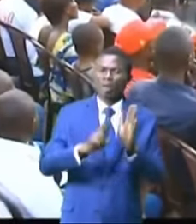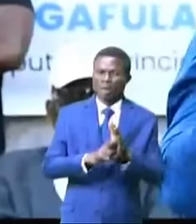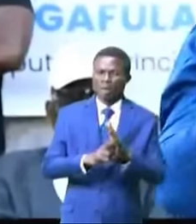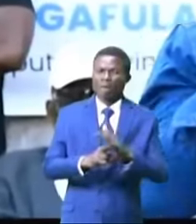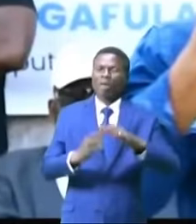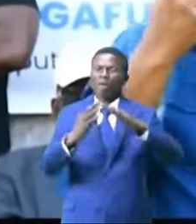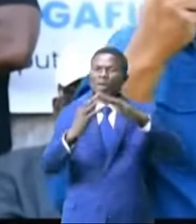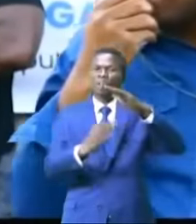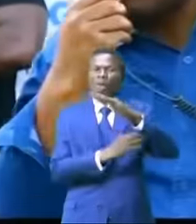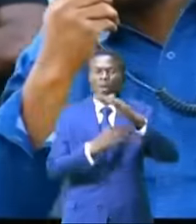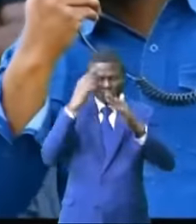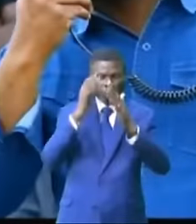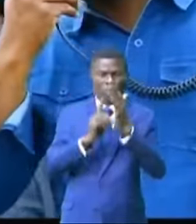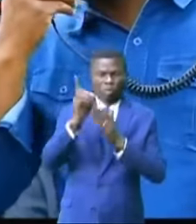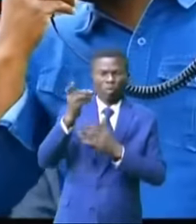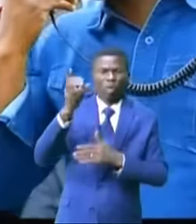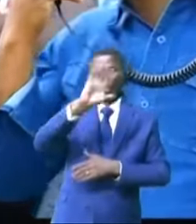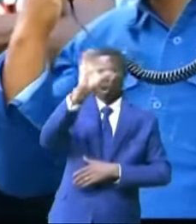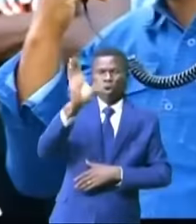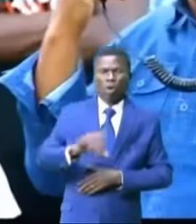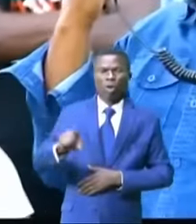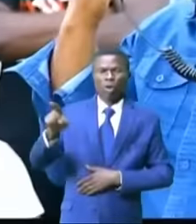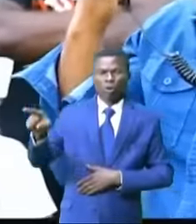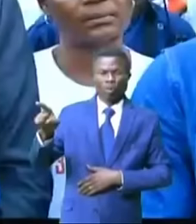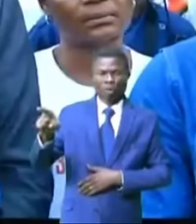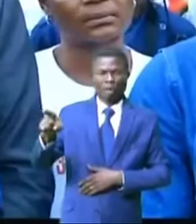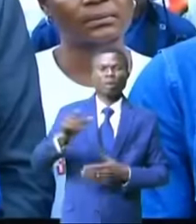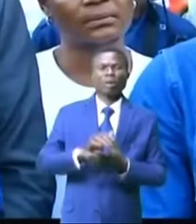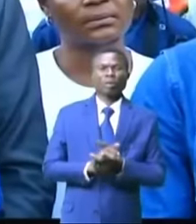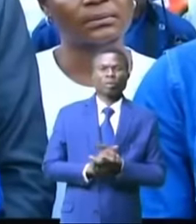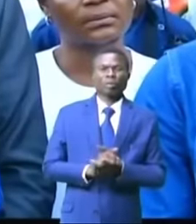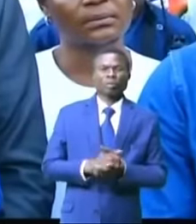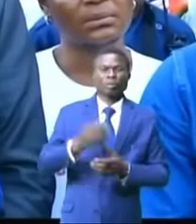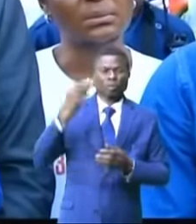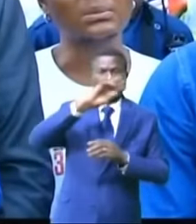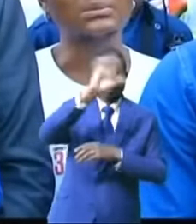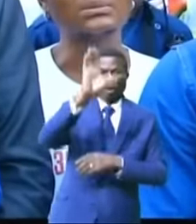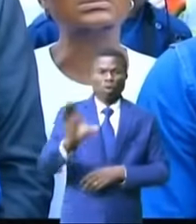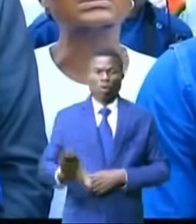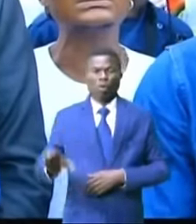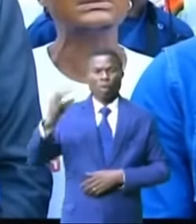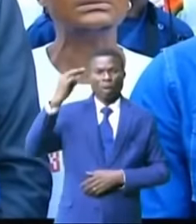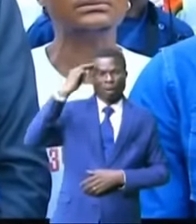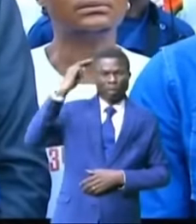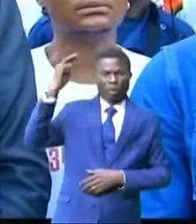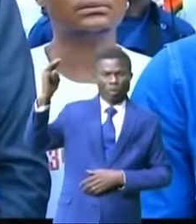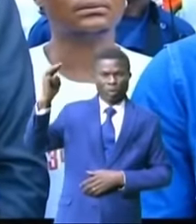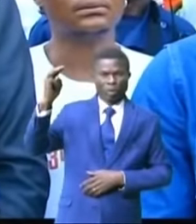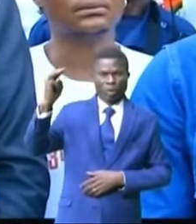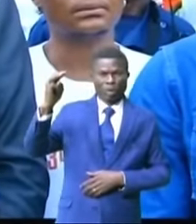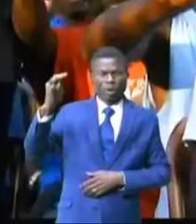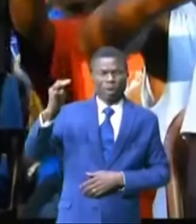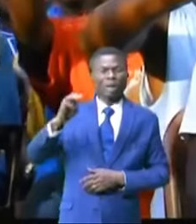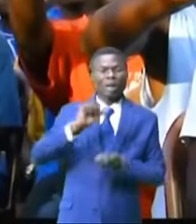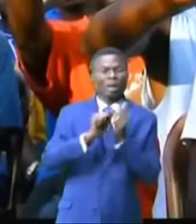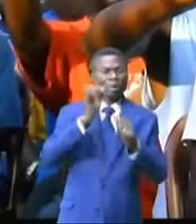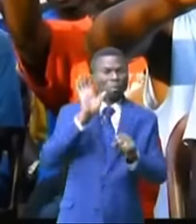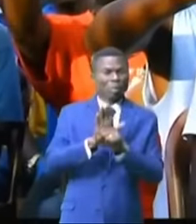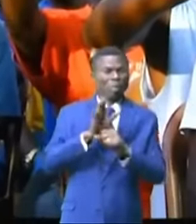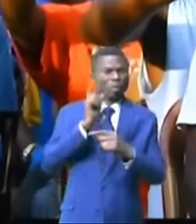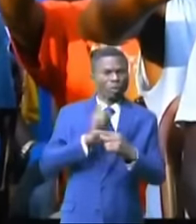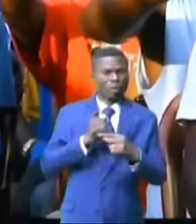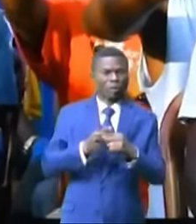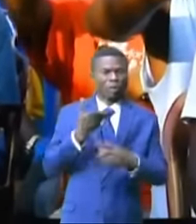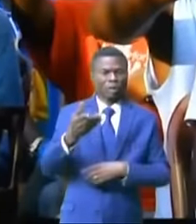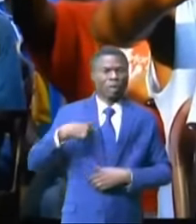d'interface pour le développement de cette entité administrative. Mongafula a vécu avec toutes ces difficultés et